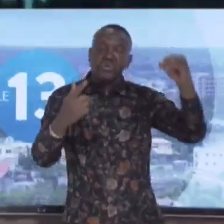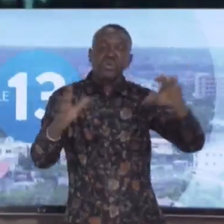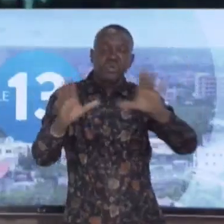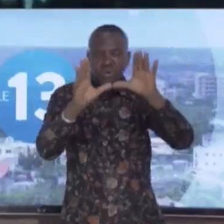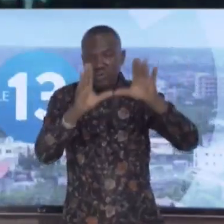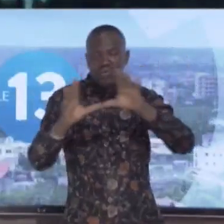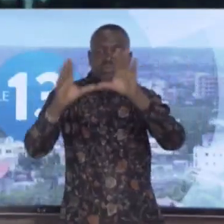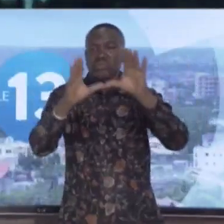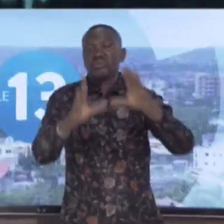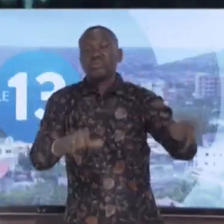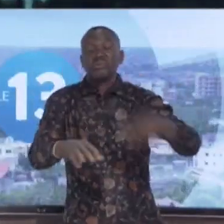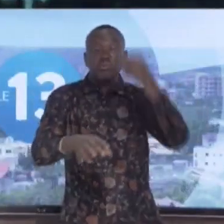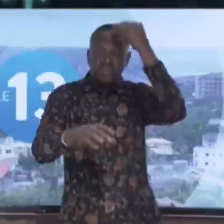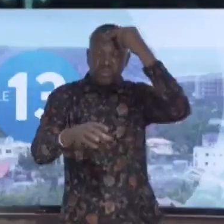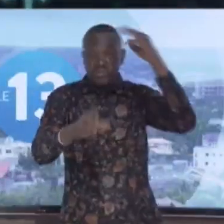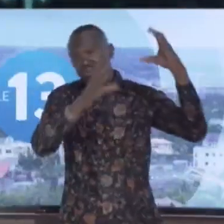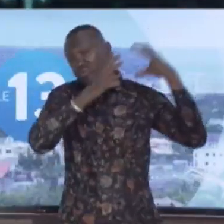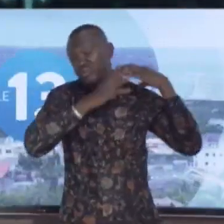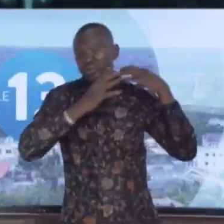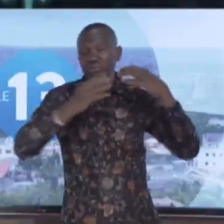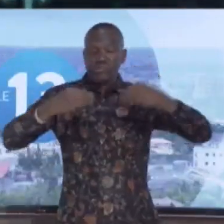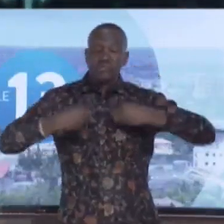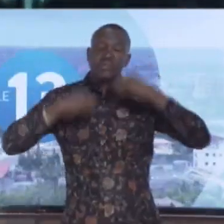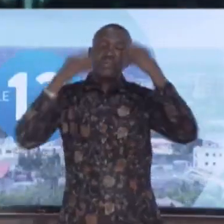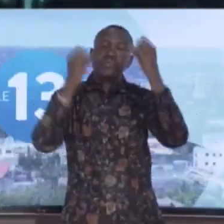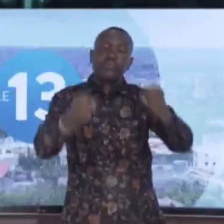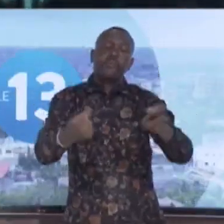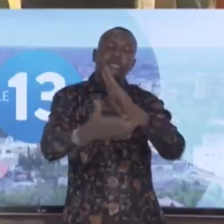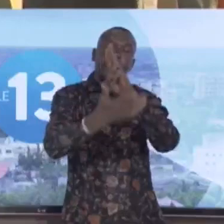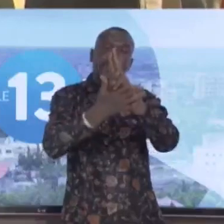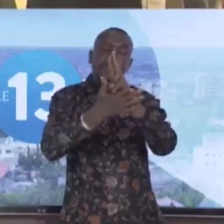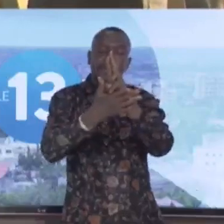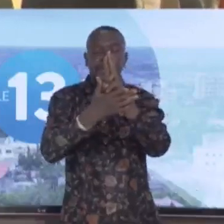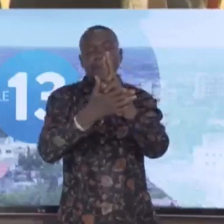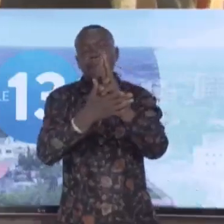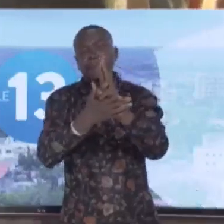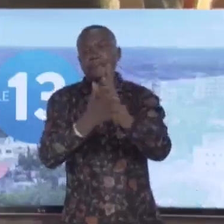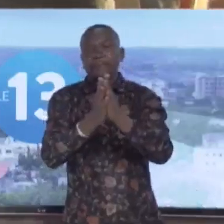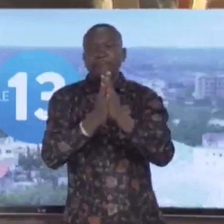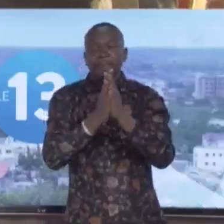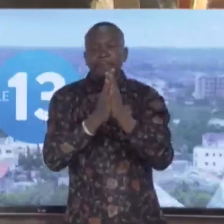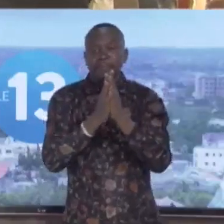avec le ministère en charge de la santé. Moumouni Wanga.